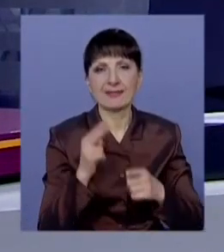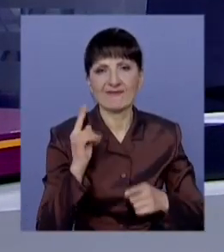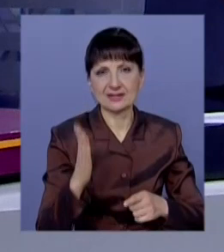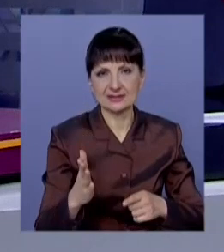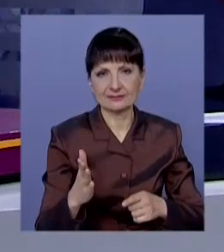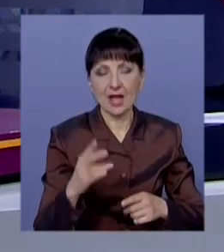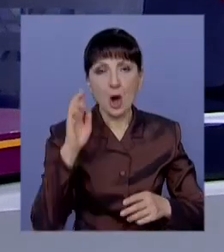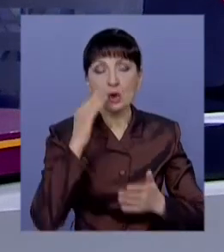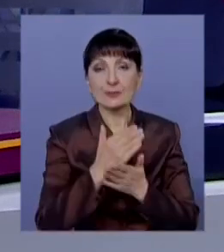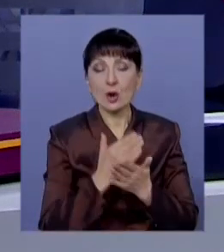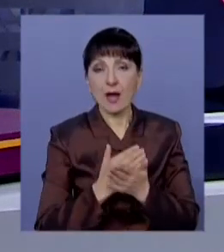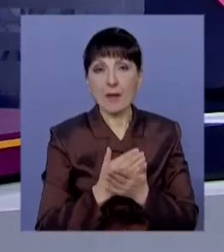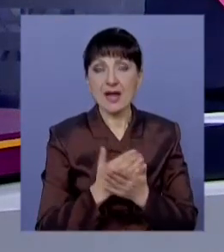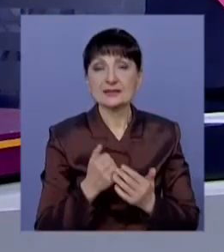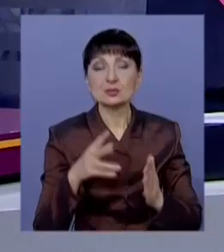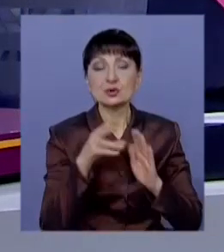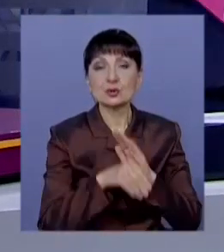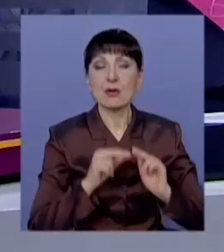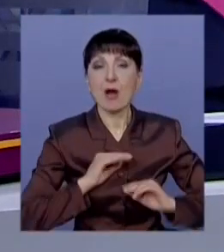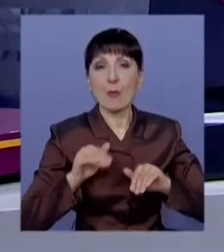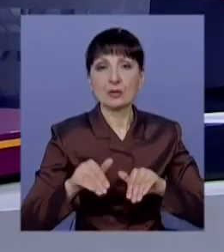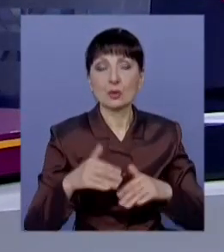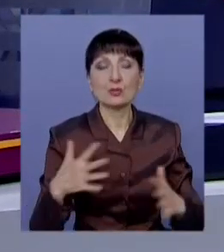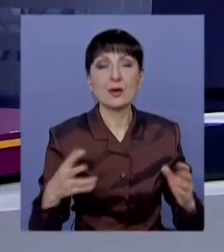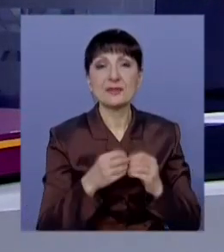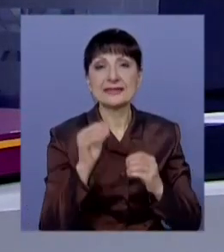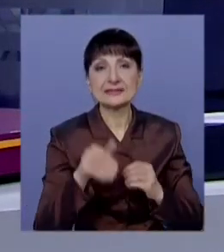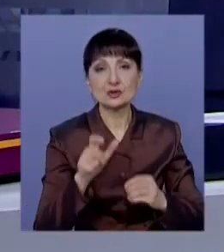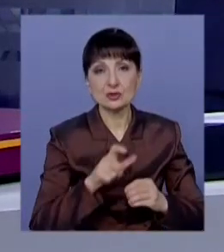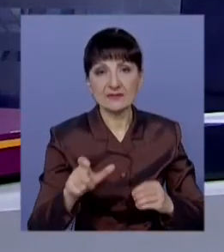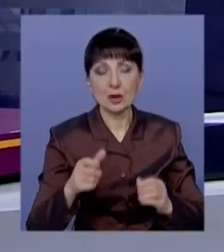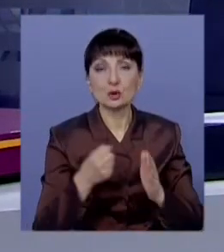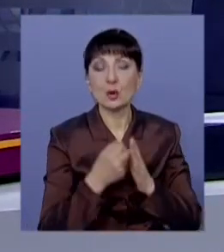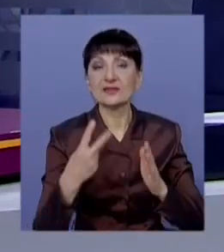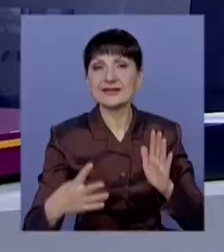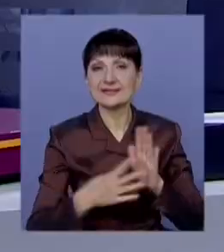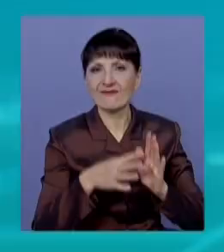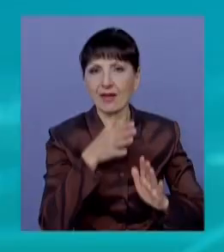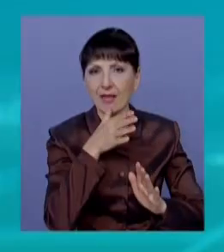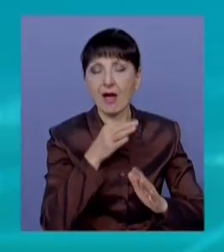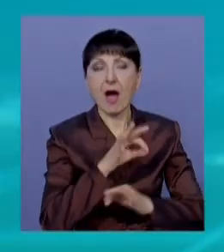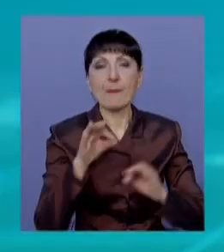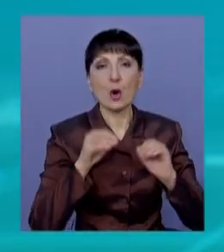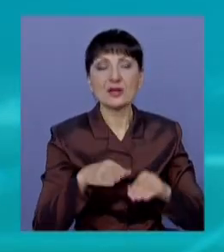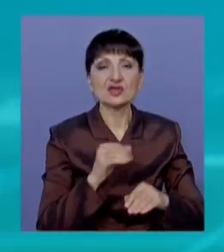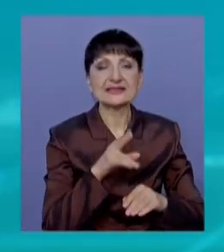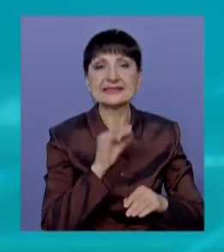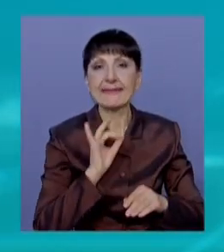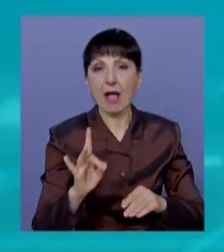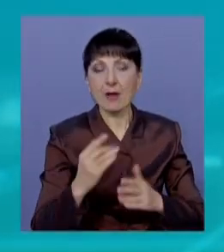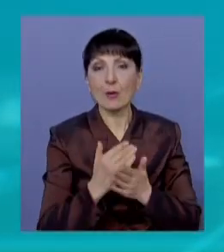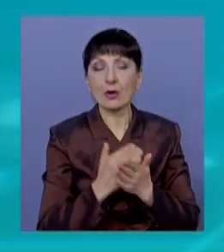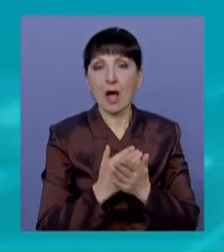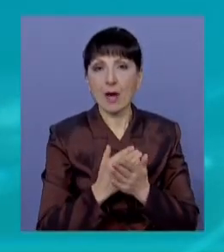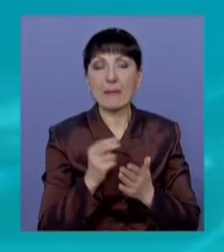По госпрограмме «Ембек» трудоустроились более 15 тысяч человек до 29 лет. А вот по проекту «ЖАС Касыпкер» программы